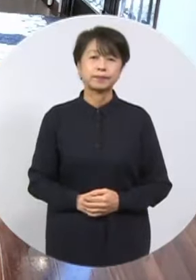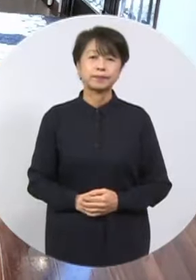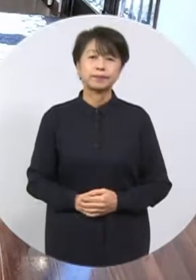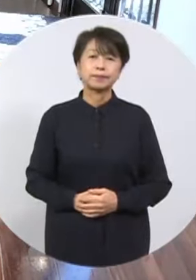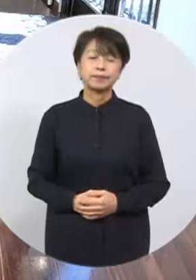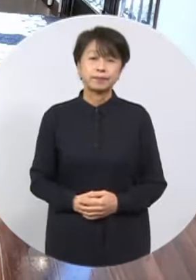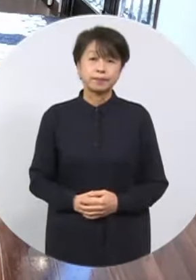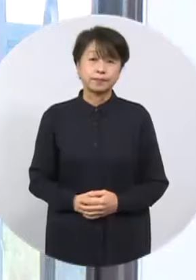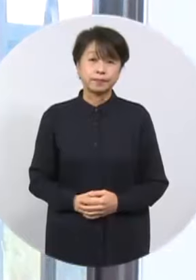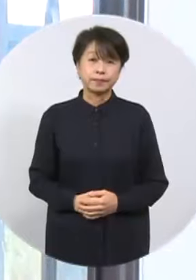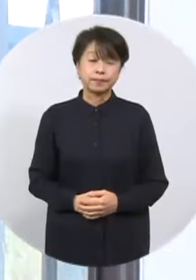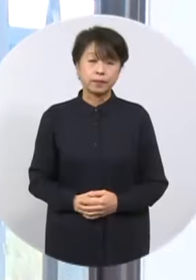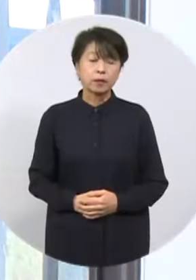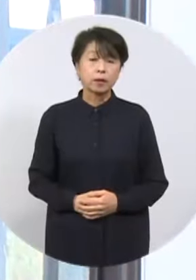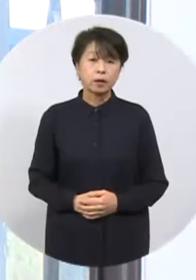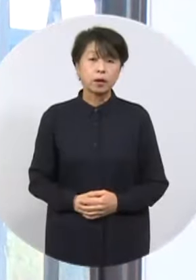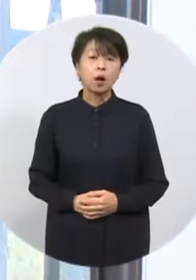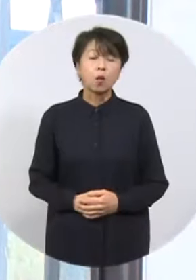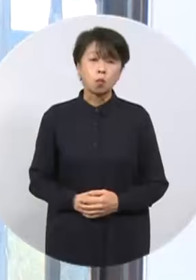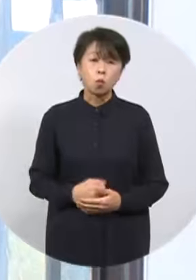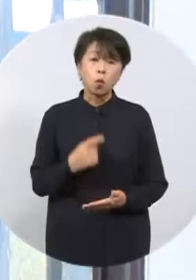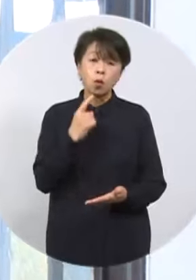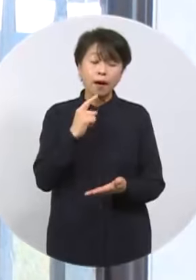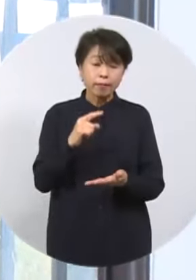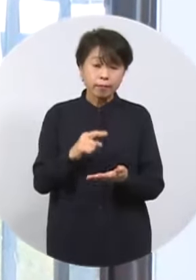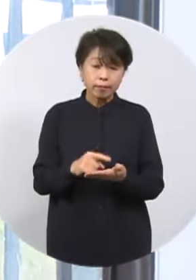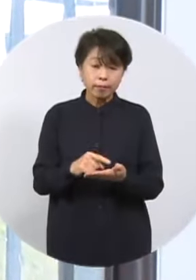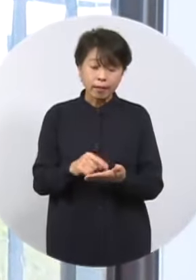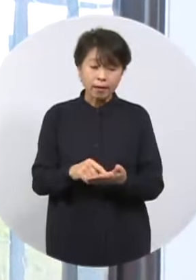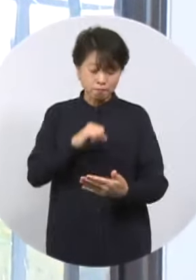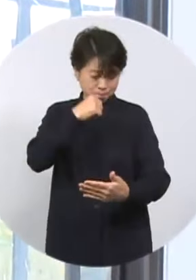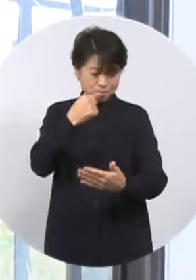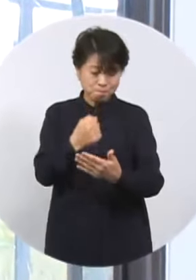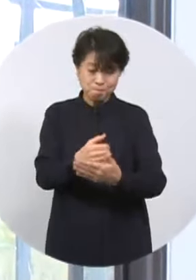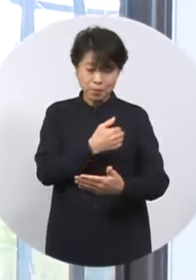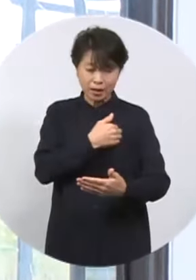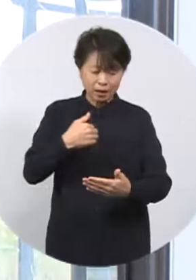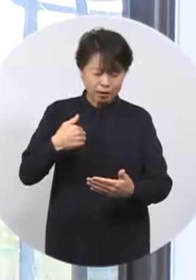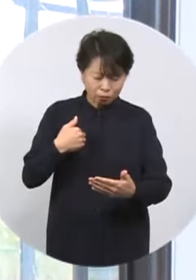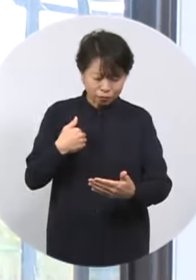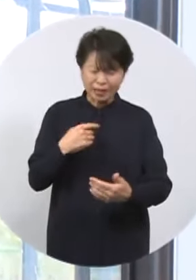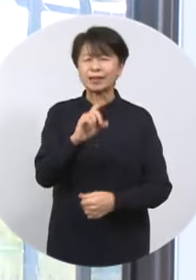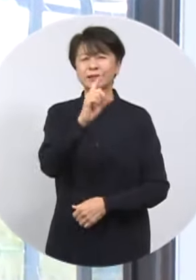い、物事っていうのはそう簡単に何でもできるわけではないんですね。